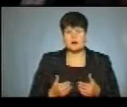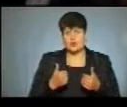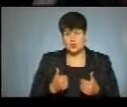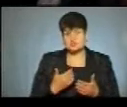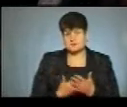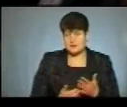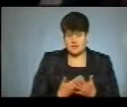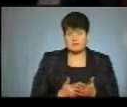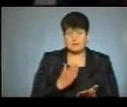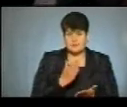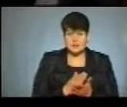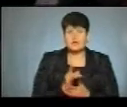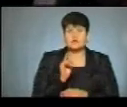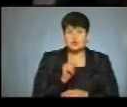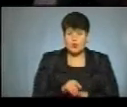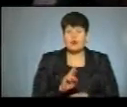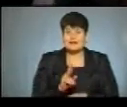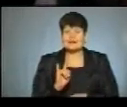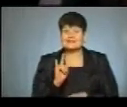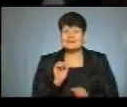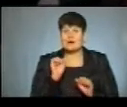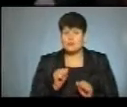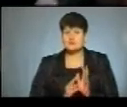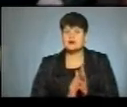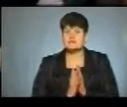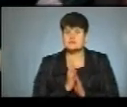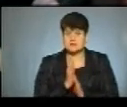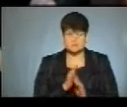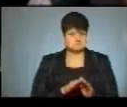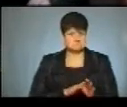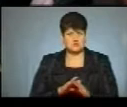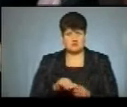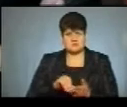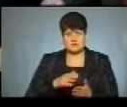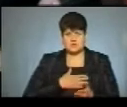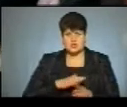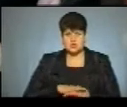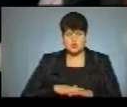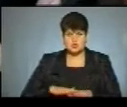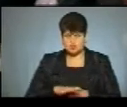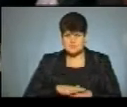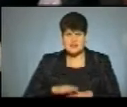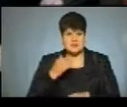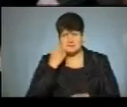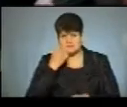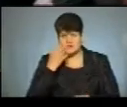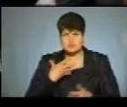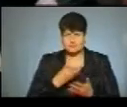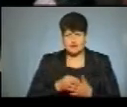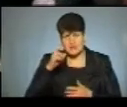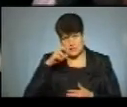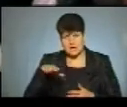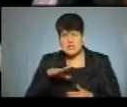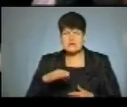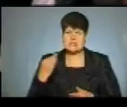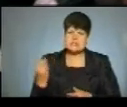хороші приклади того, як дитина може виростати повноцінним членом цього суспільства, не соромитися власне своєї країни, своєї